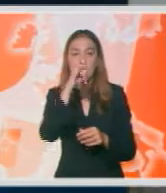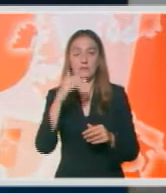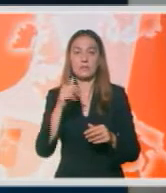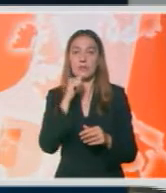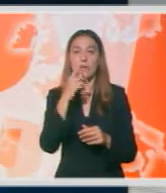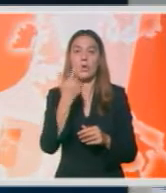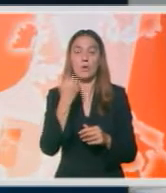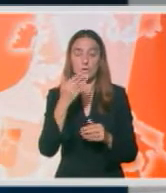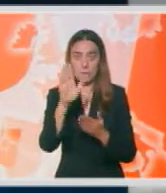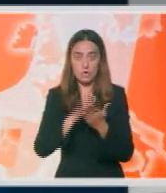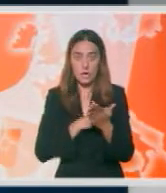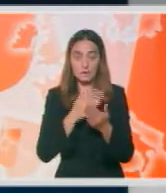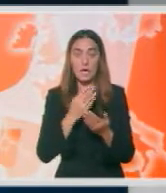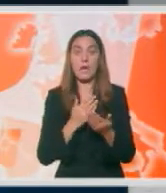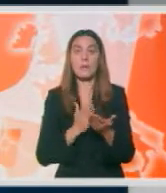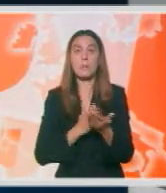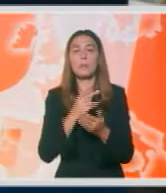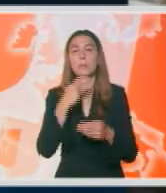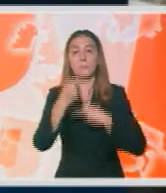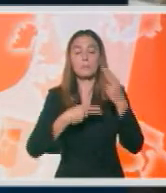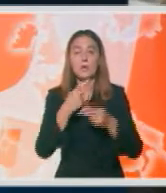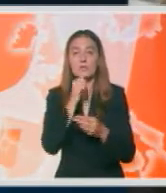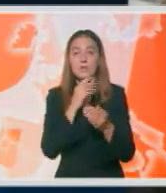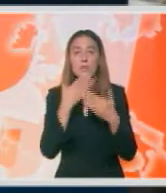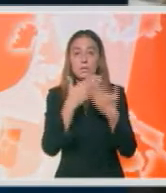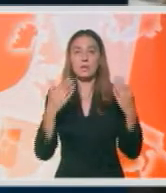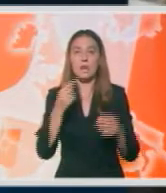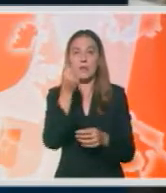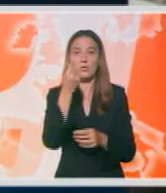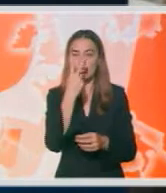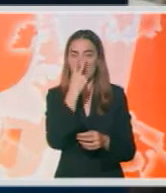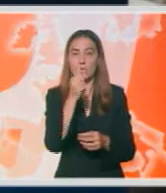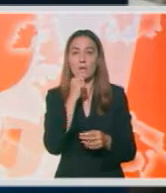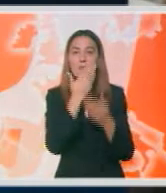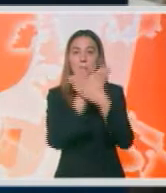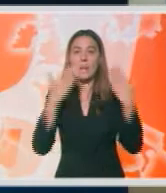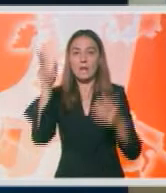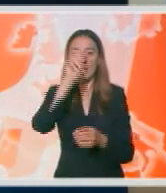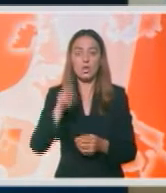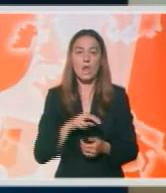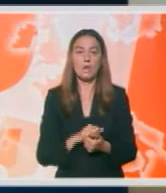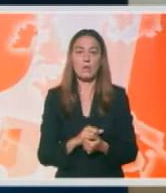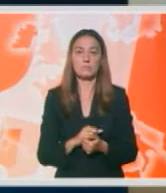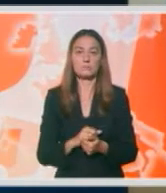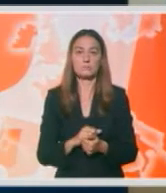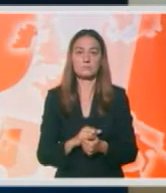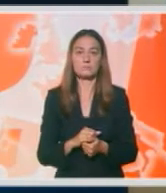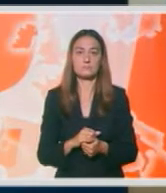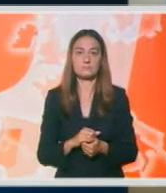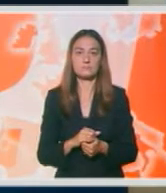Odlaganje početka proizvodnje modela 787 koštalo je Boeing ugleda i milijarde dolara.